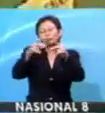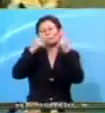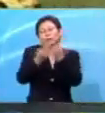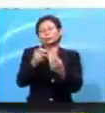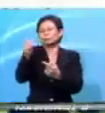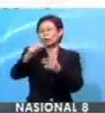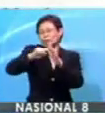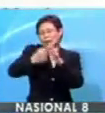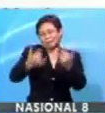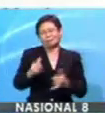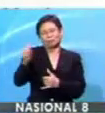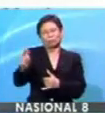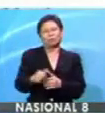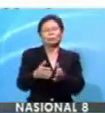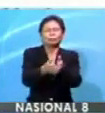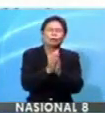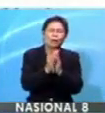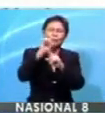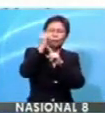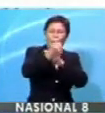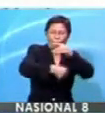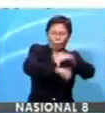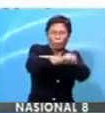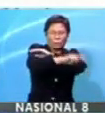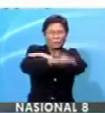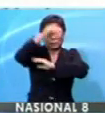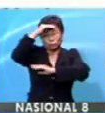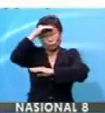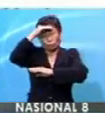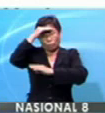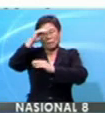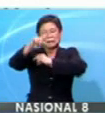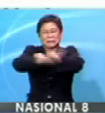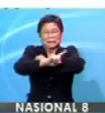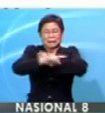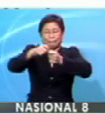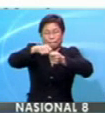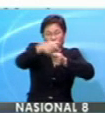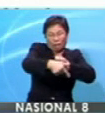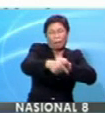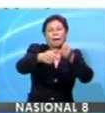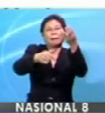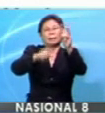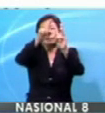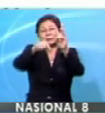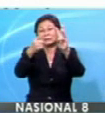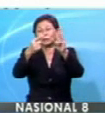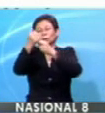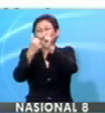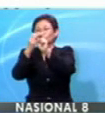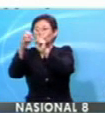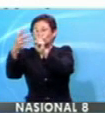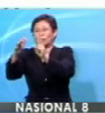serta-merta rayuan persatuan bola sepak Negeri Johor pbnj terhadap denda yang dikenakan pada 16 Januari